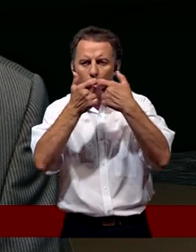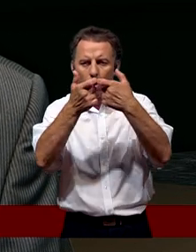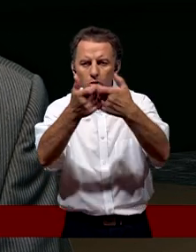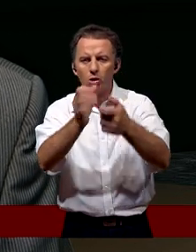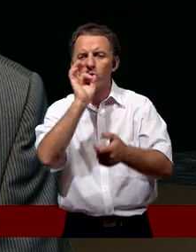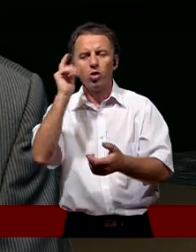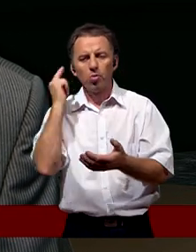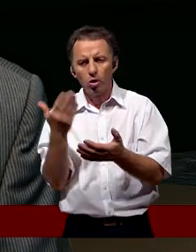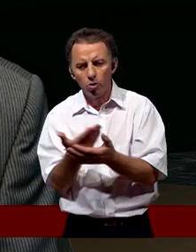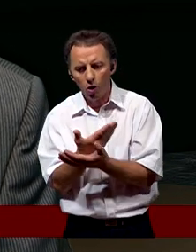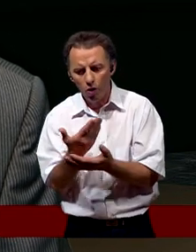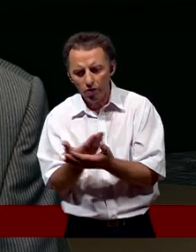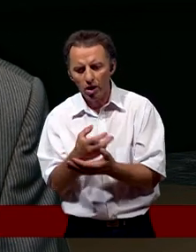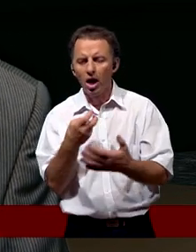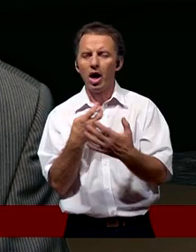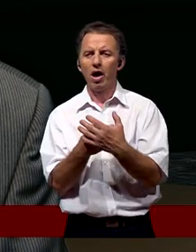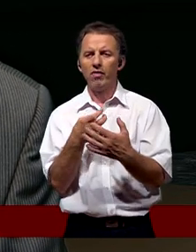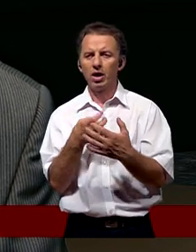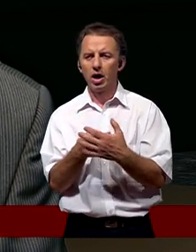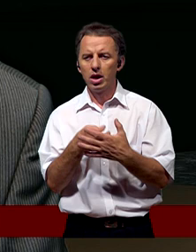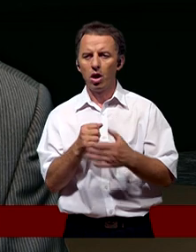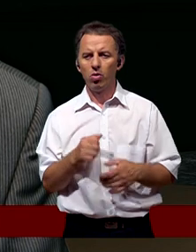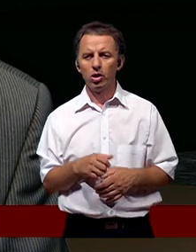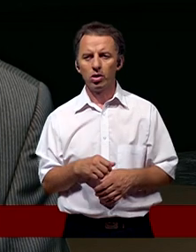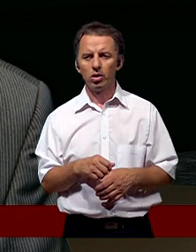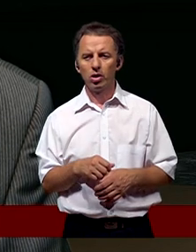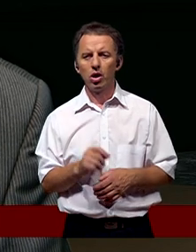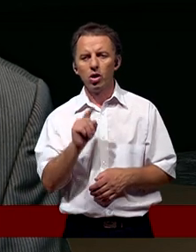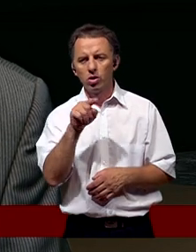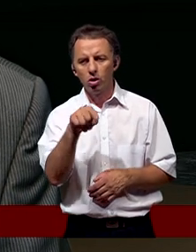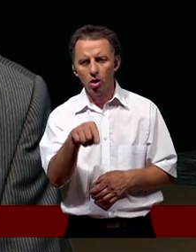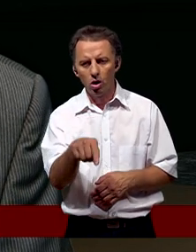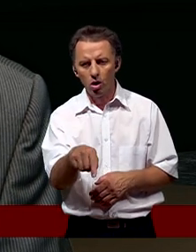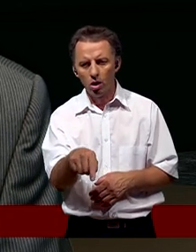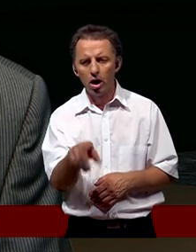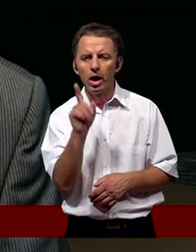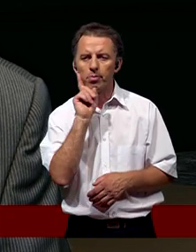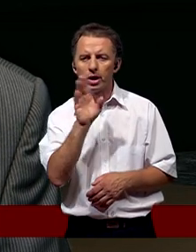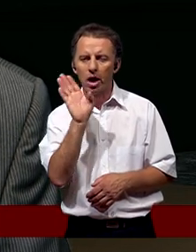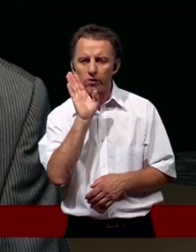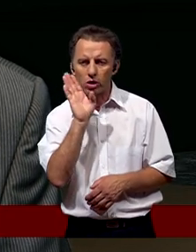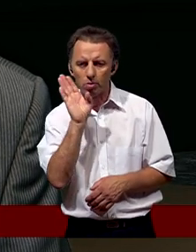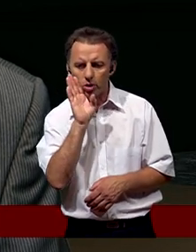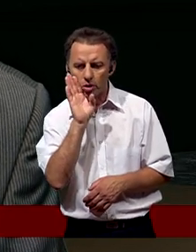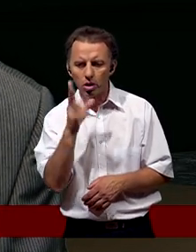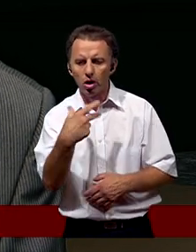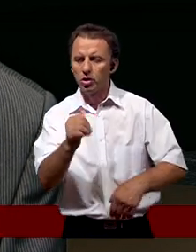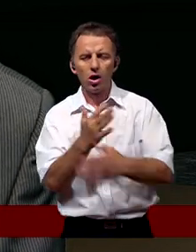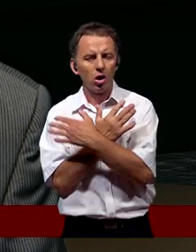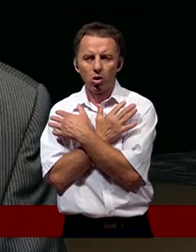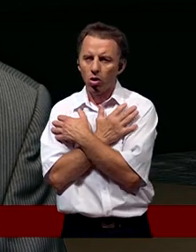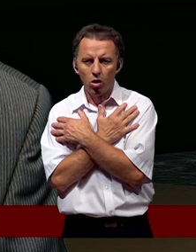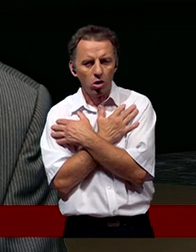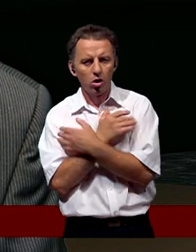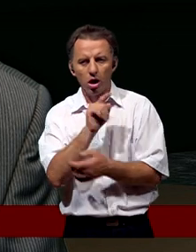głosił dobrą nowinę, Ewangelię, to prawdopodobnie nie kochał